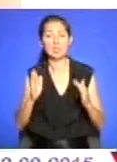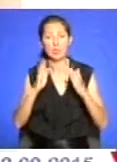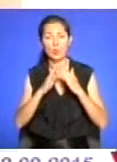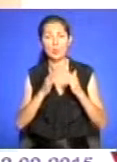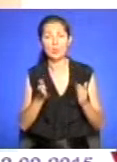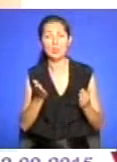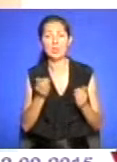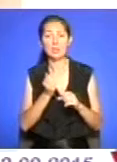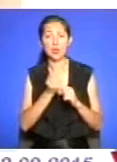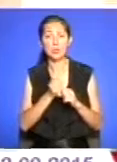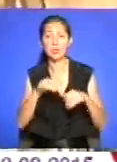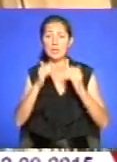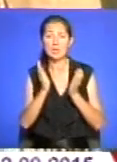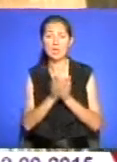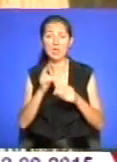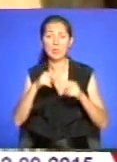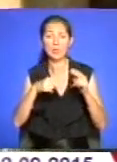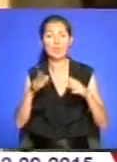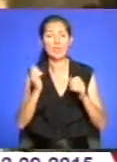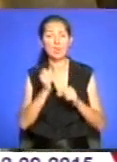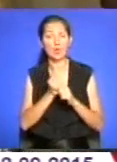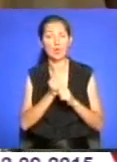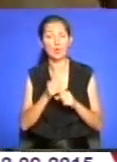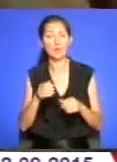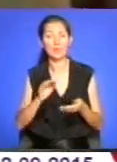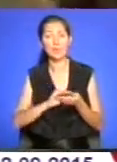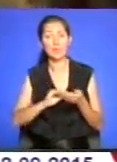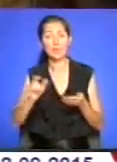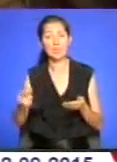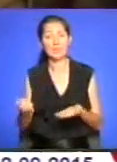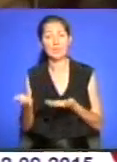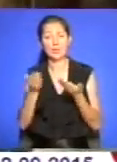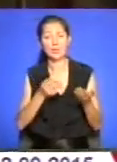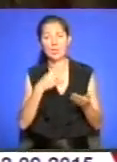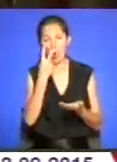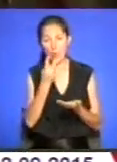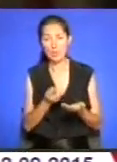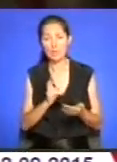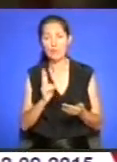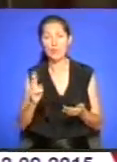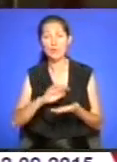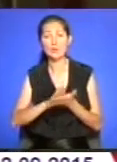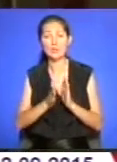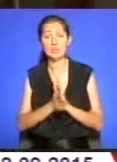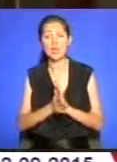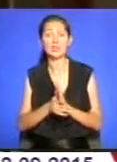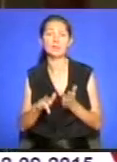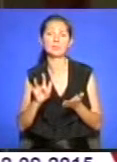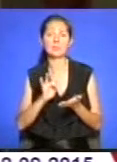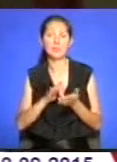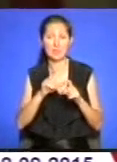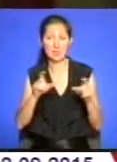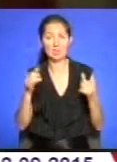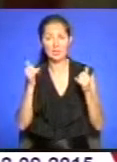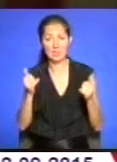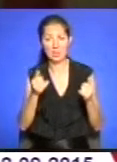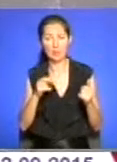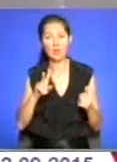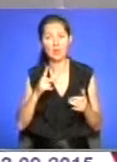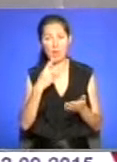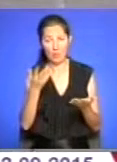зроблені загальнобудівельні роботи. Журналістів запросили оглянути, у якому стані перинатальний центр зараз. Як виявилося, до